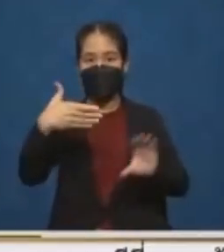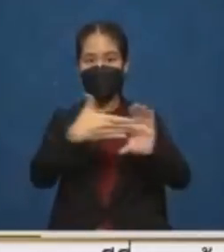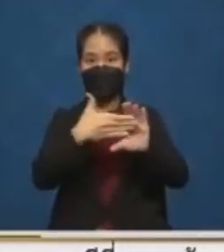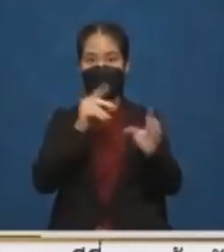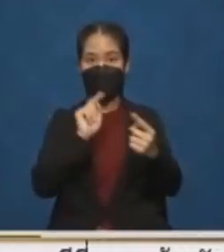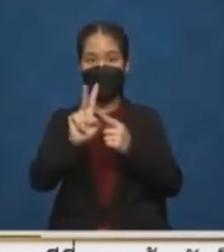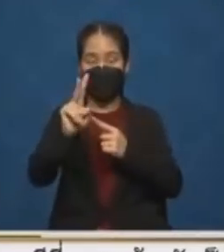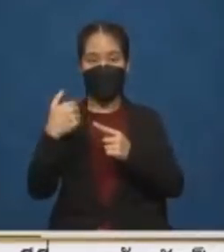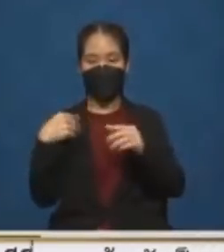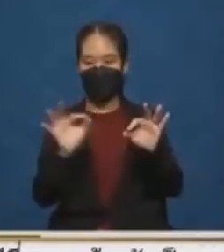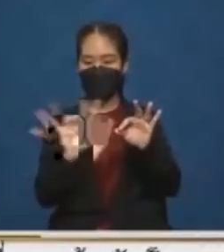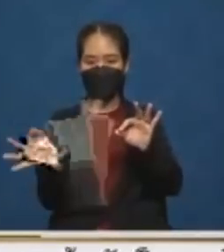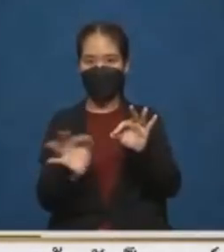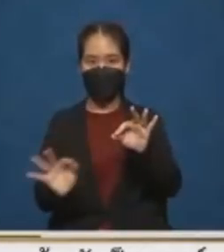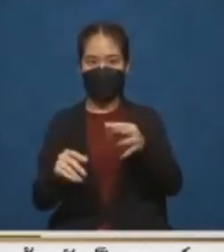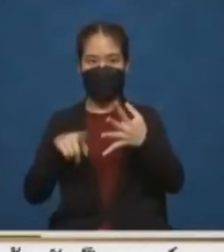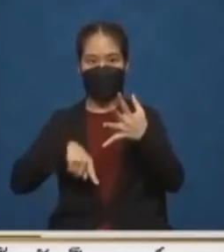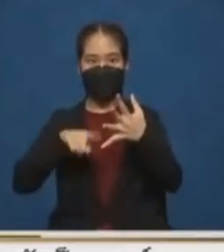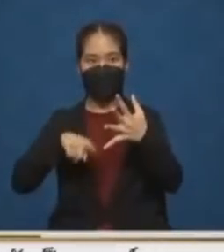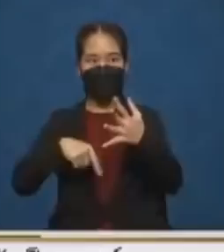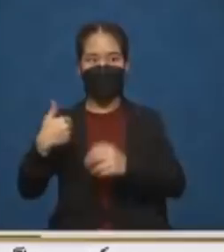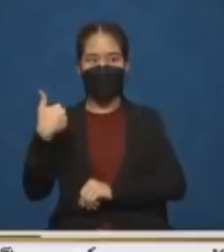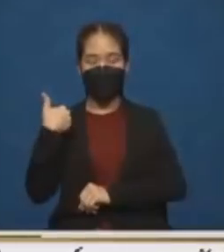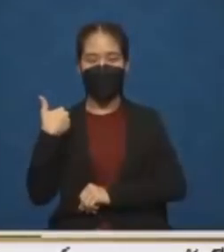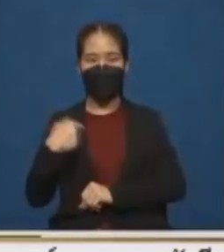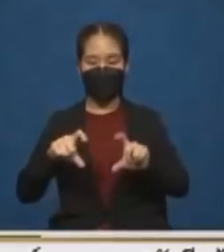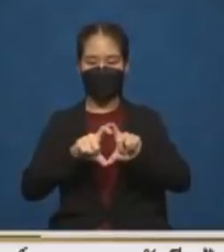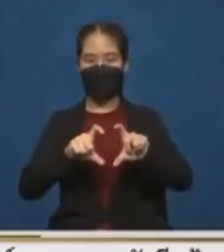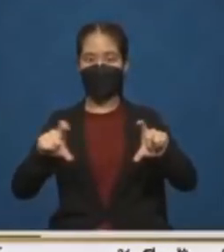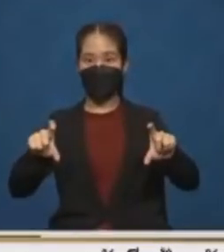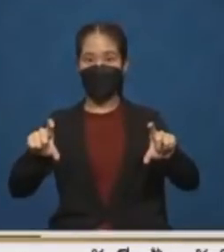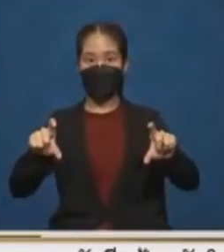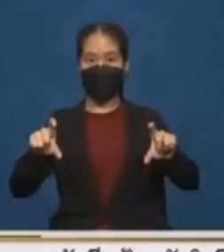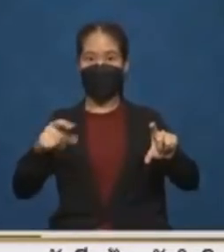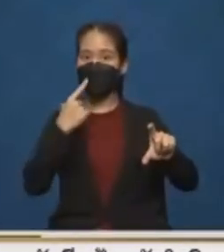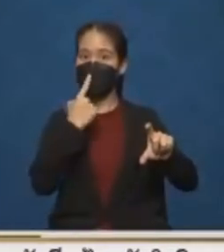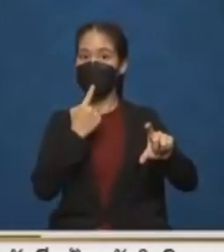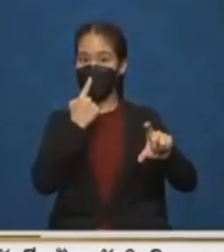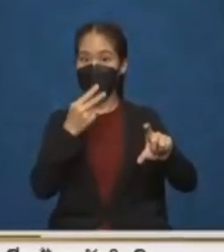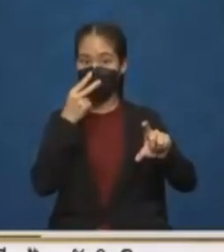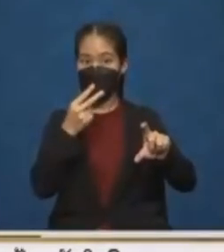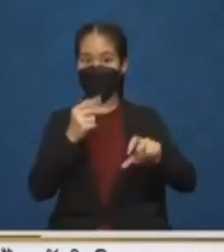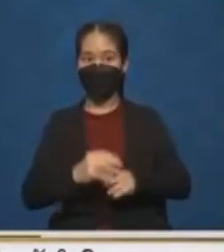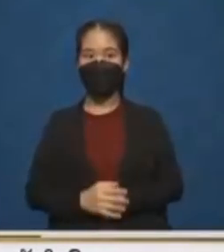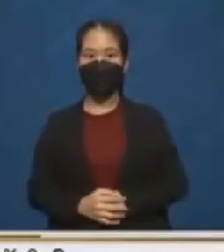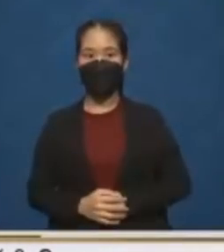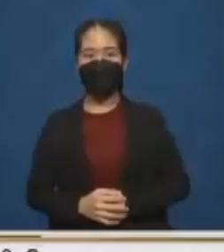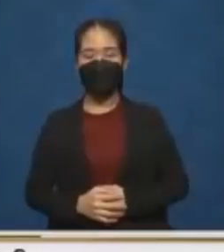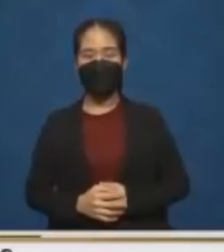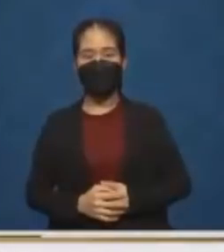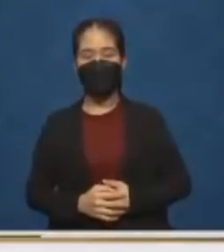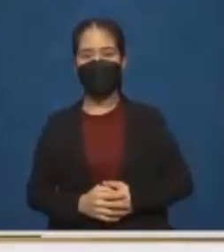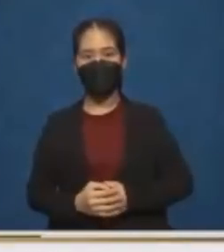บัทัพท้าย ที่อยู่ในกลอบไ่ปาสีแดงท่าน